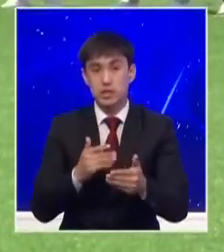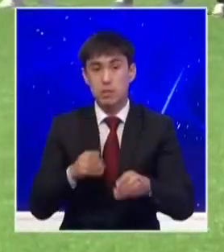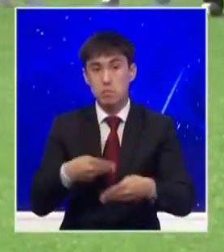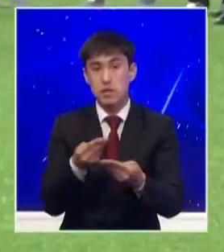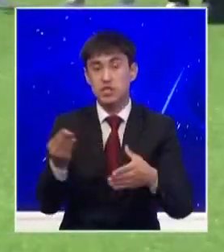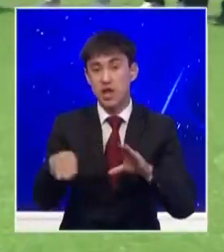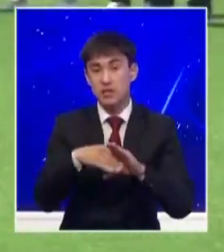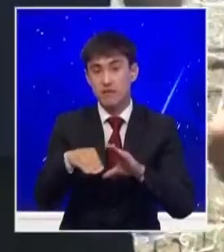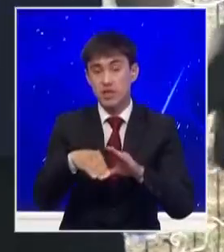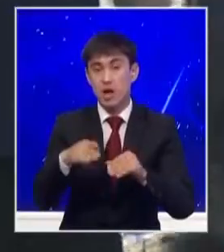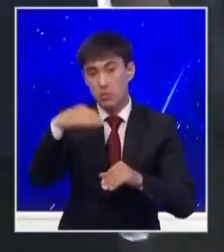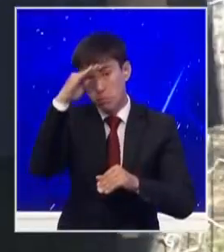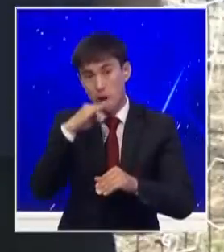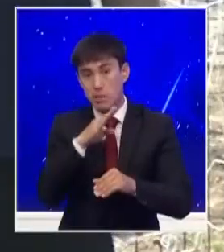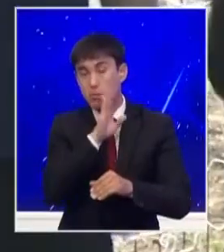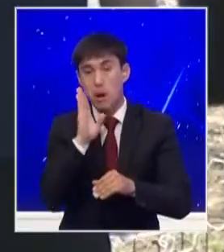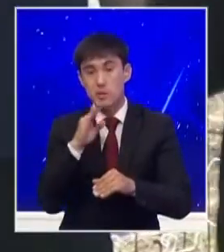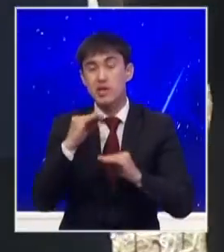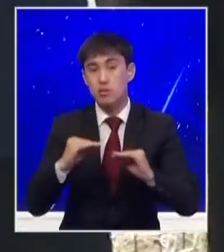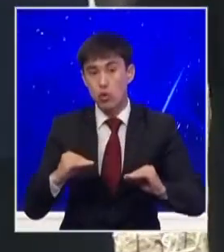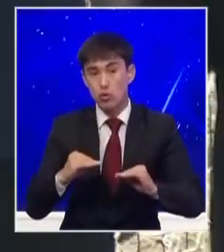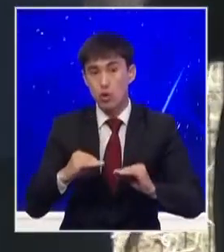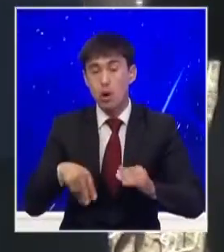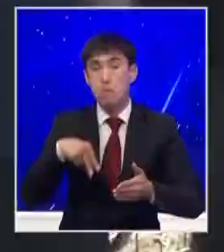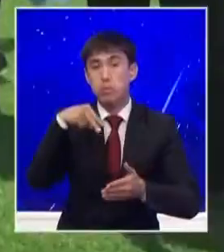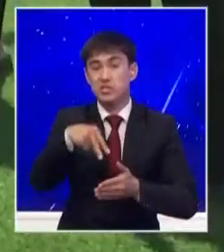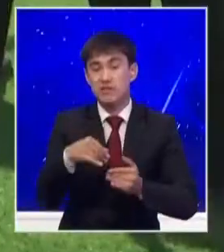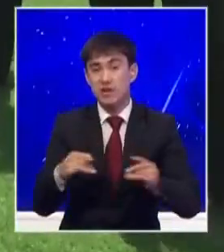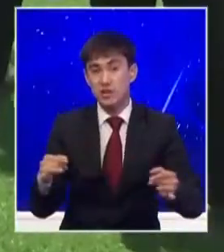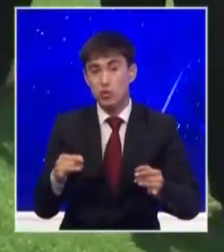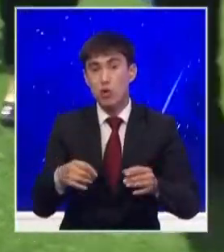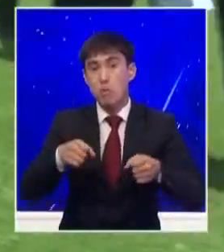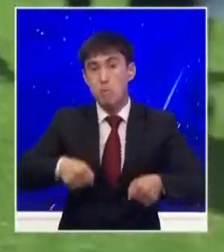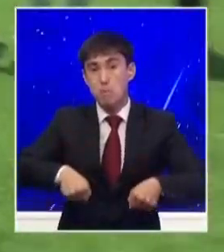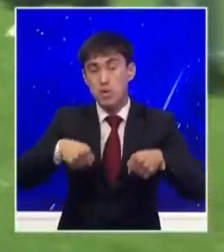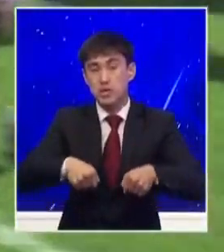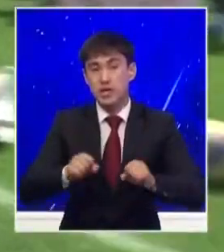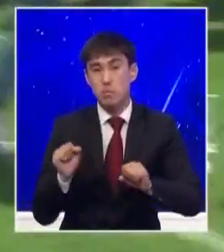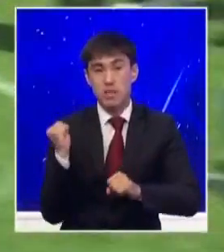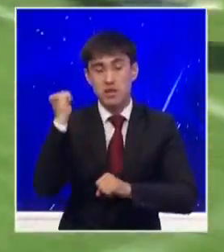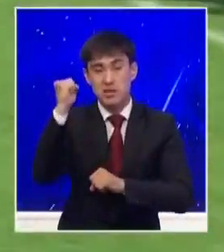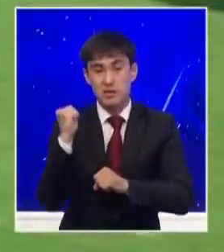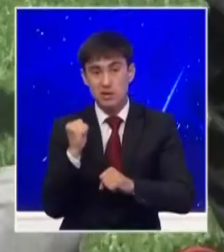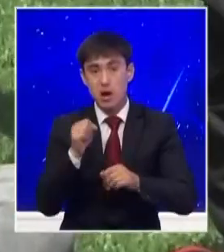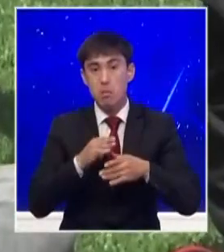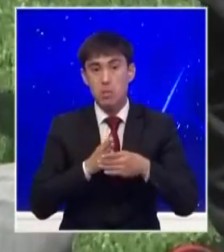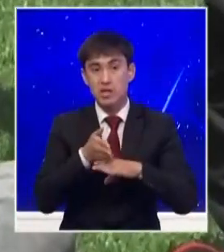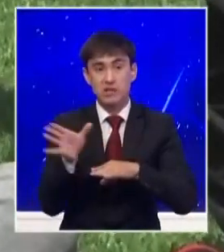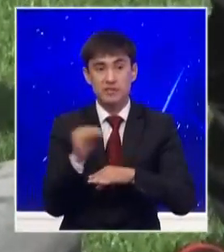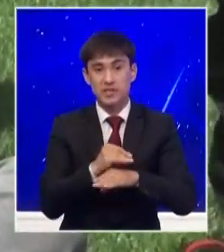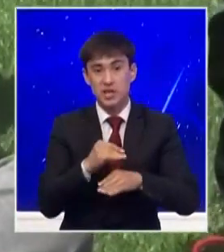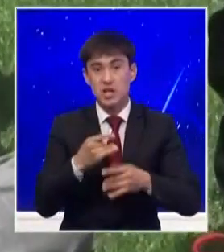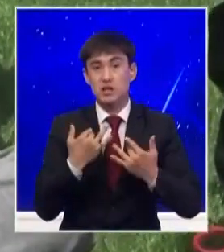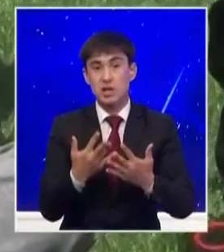передача эстафеты от папы к маме и ребенку, прыжки в длину, в мешке, а также поднятие гири. Прохождение всей дистанции требовало